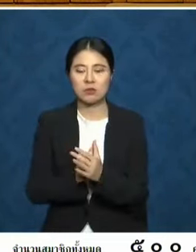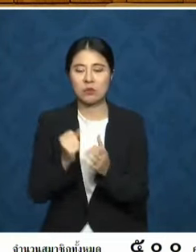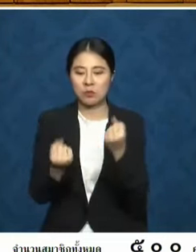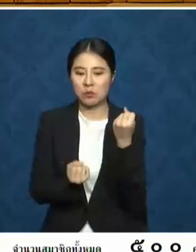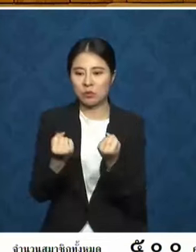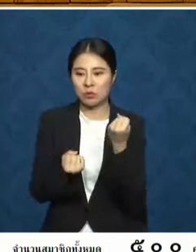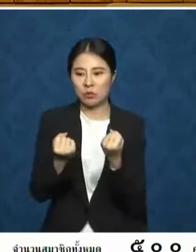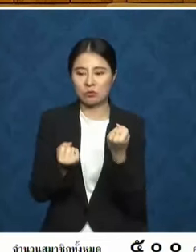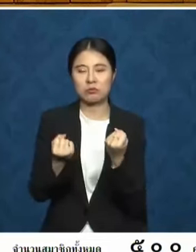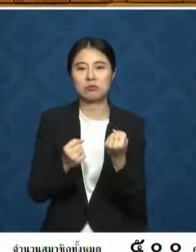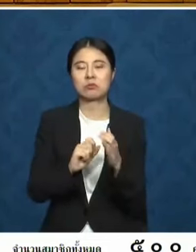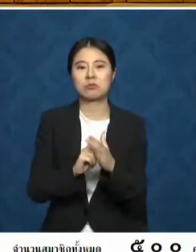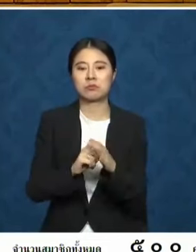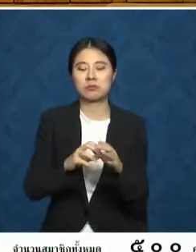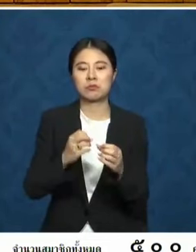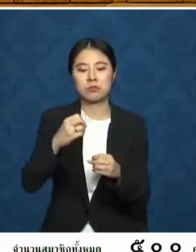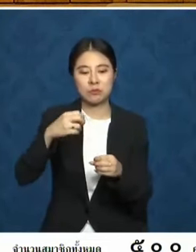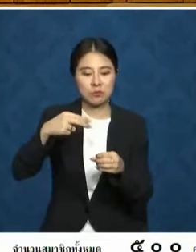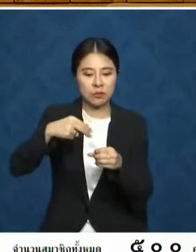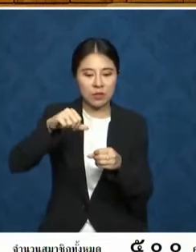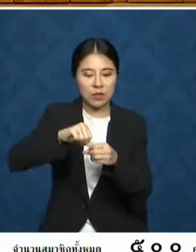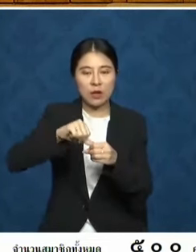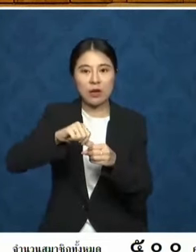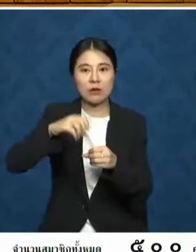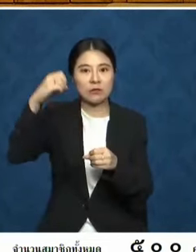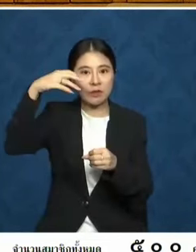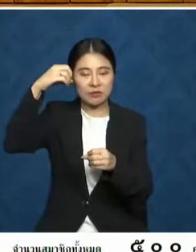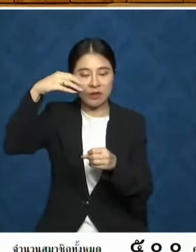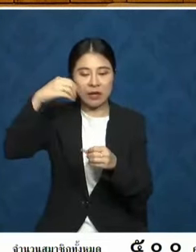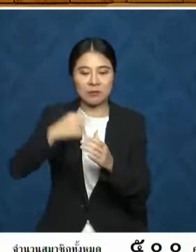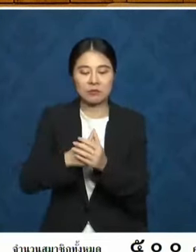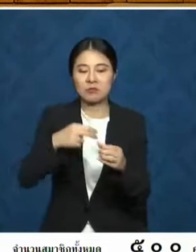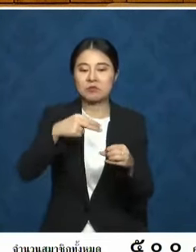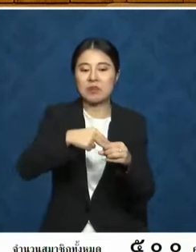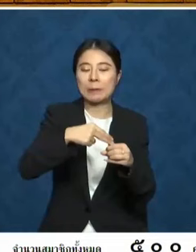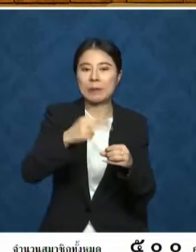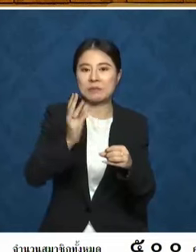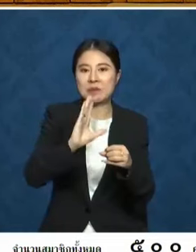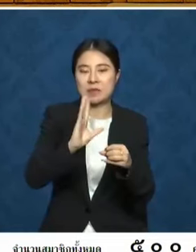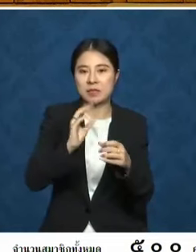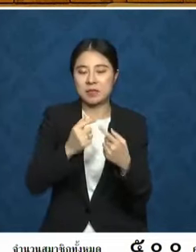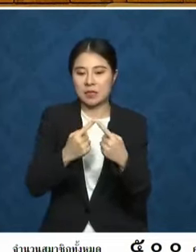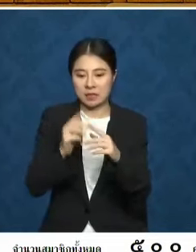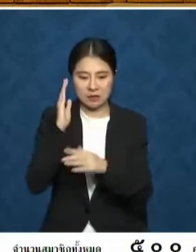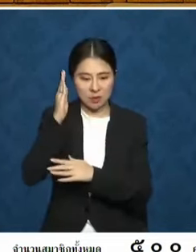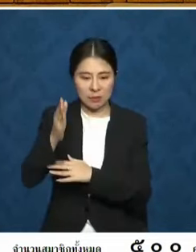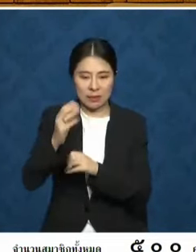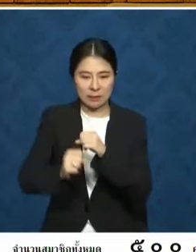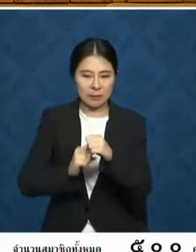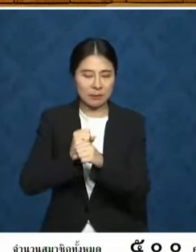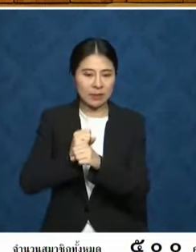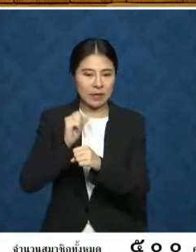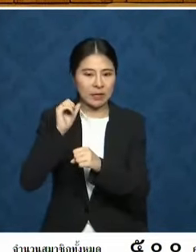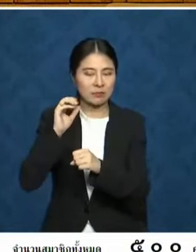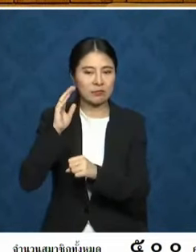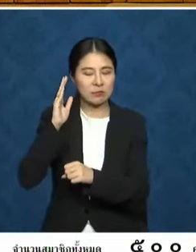เห็นยานยล้คนขับ ที่ขับไปขับมาอยู่ในท้องถนนดังนั้น เราต้องมีการเตรีมคาม